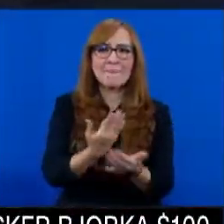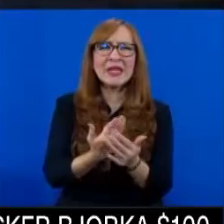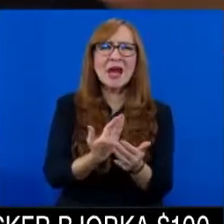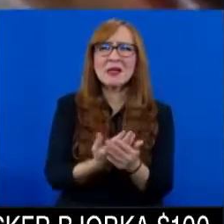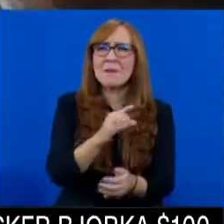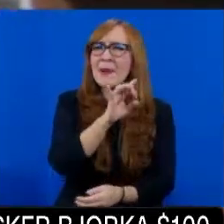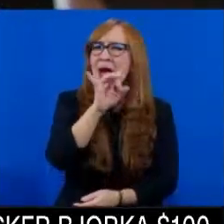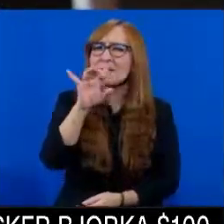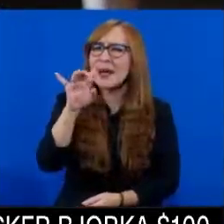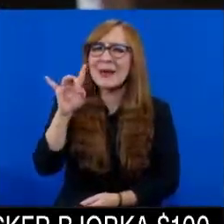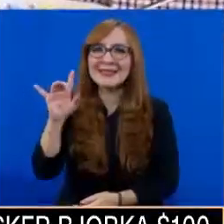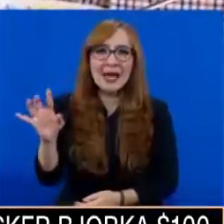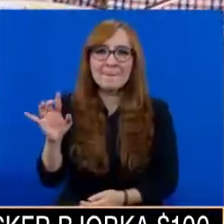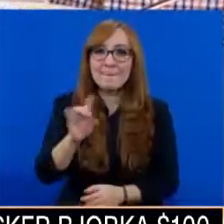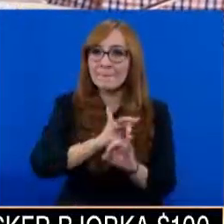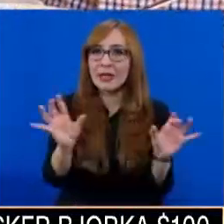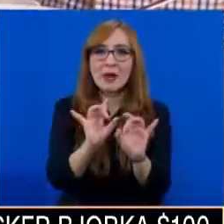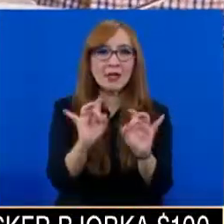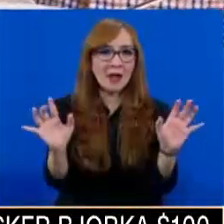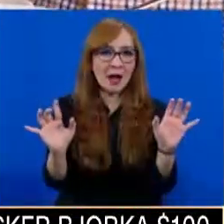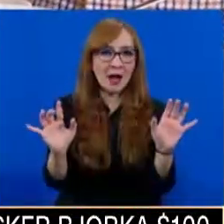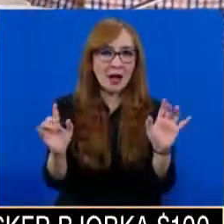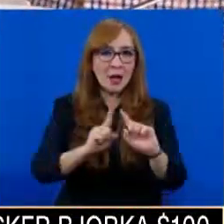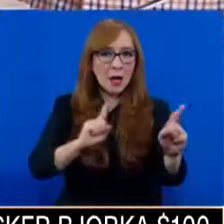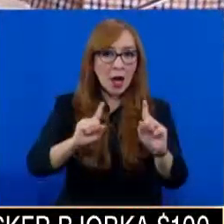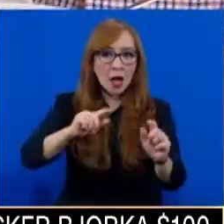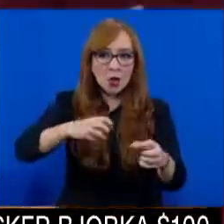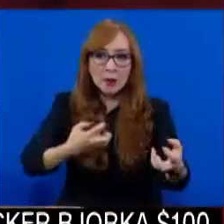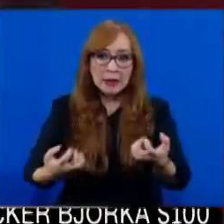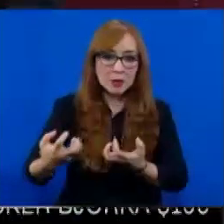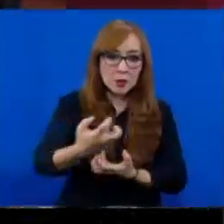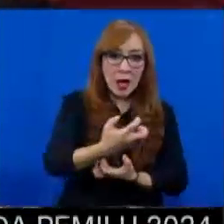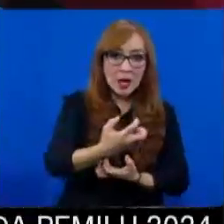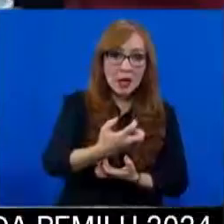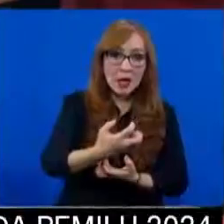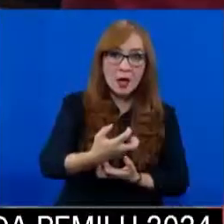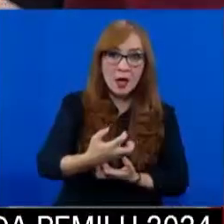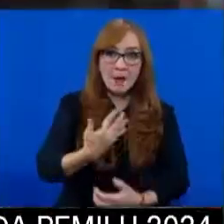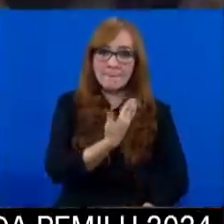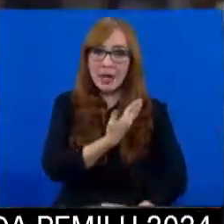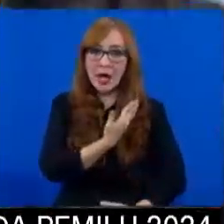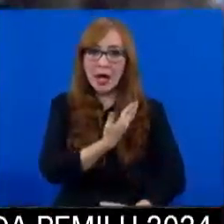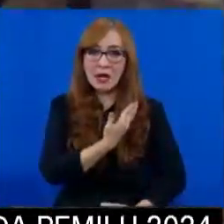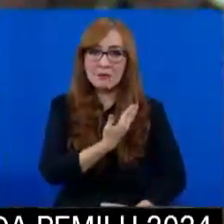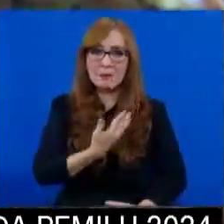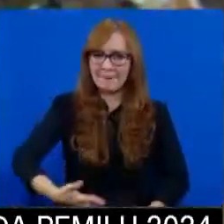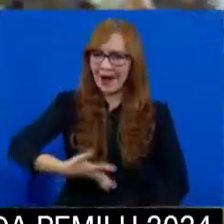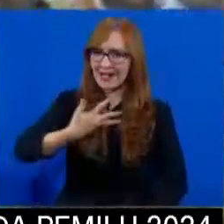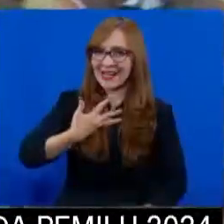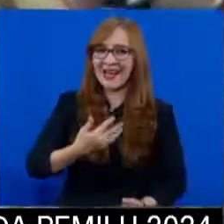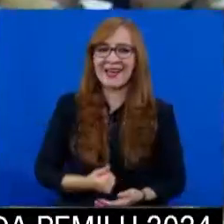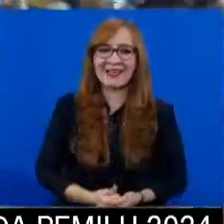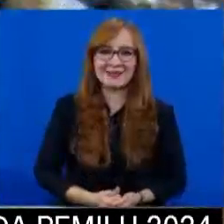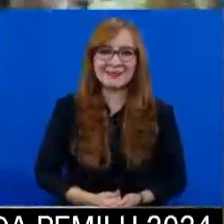banyak permintaan khusus lainnya. Kalau sampai salah atau tertukar, wah, pelanggan bisa komplain. Kalau yang